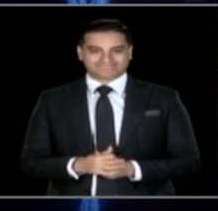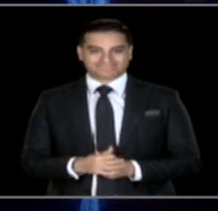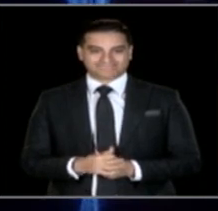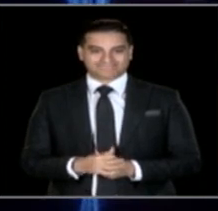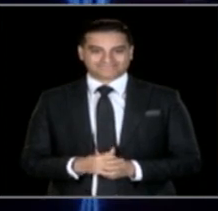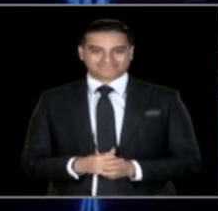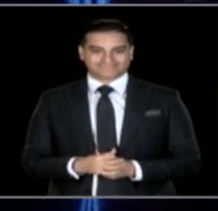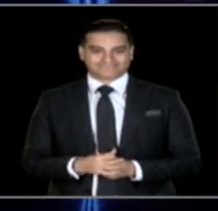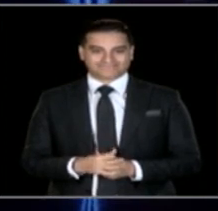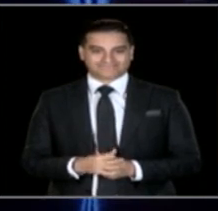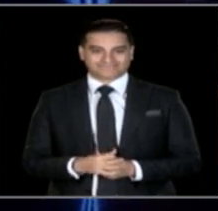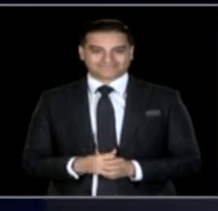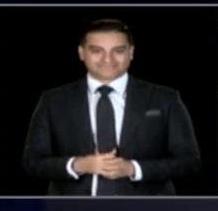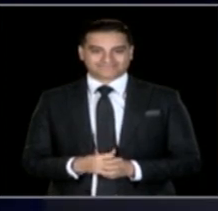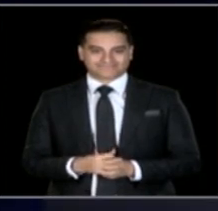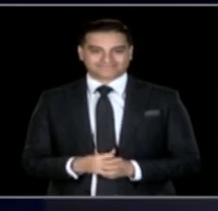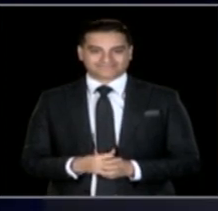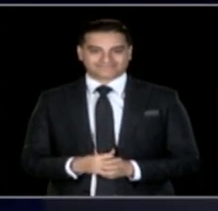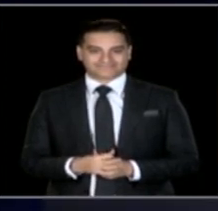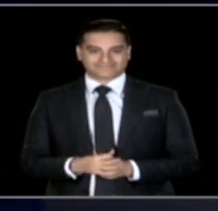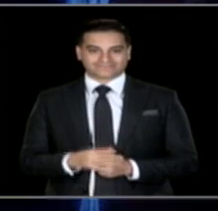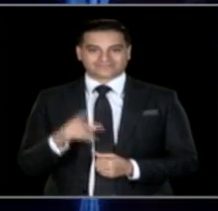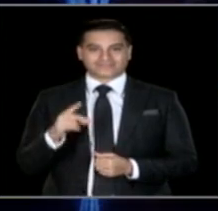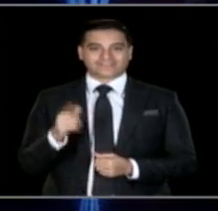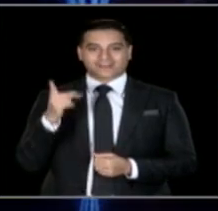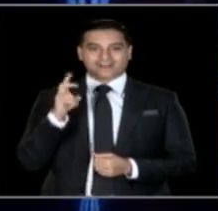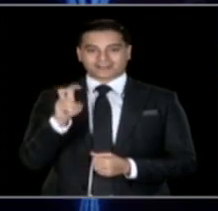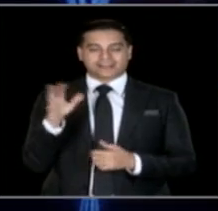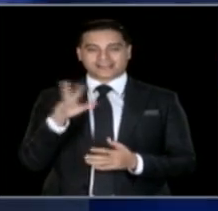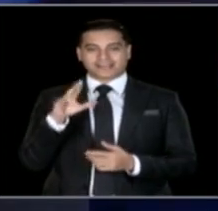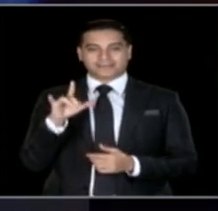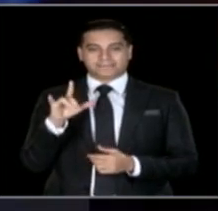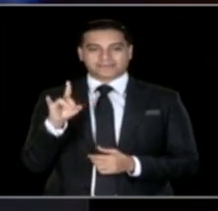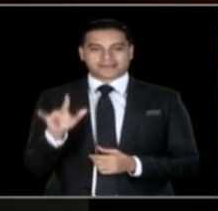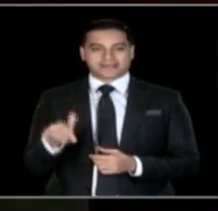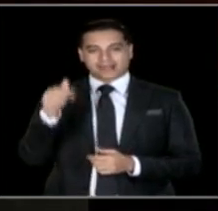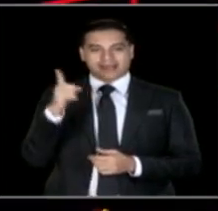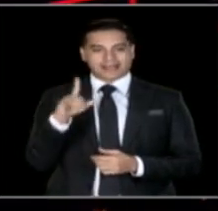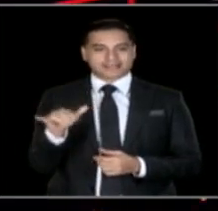منتصر طارق إباري. طارق الإبياري، إجابة خاطئة.